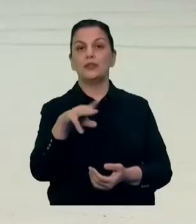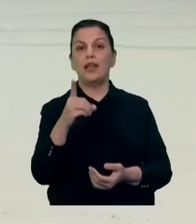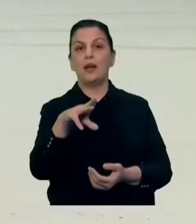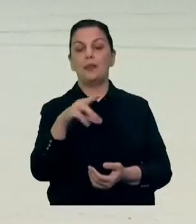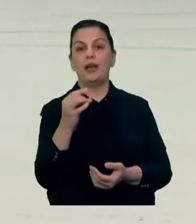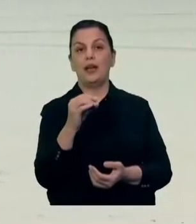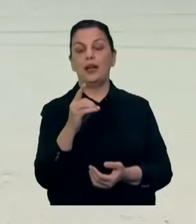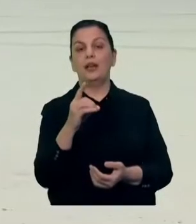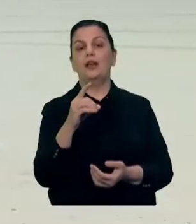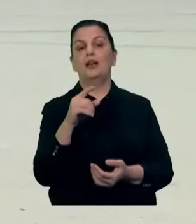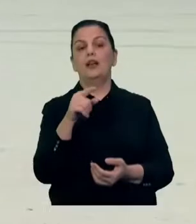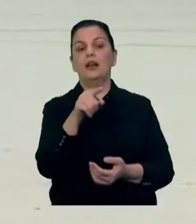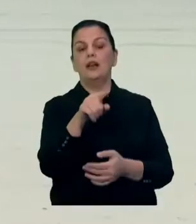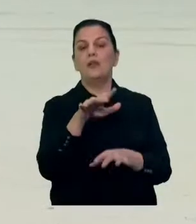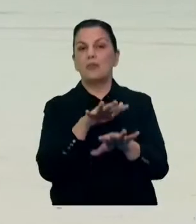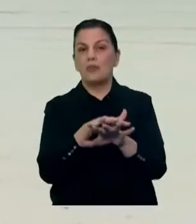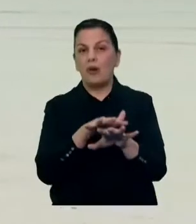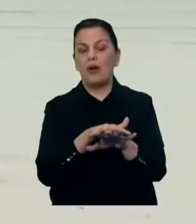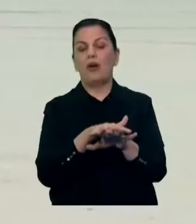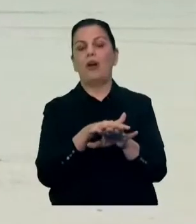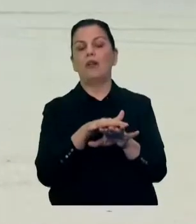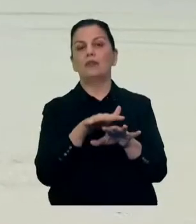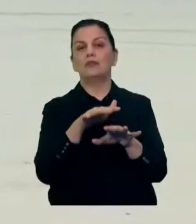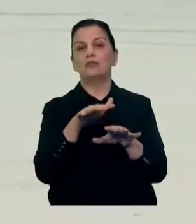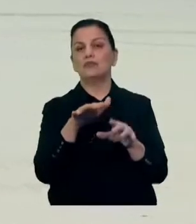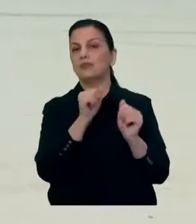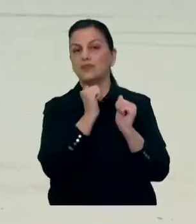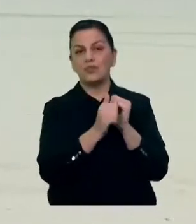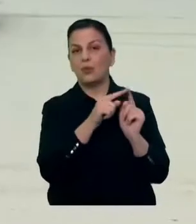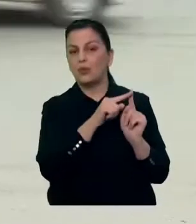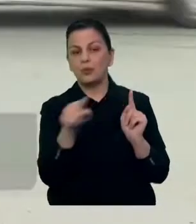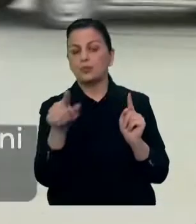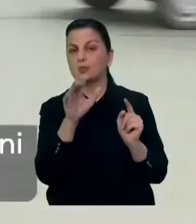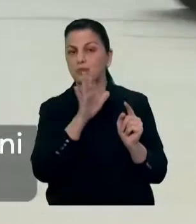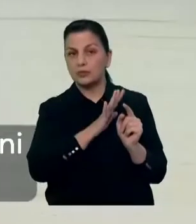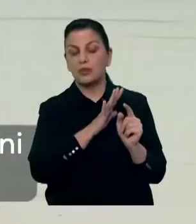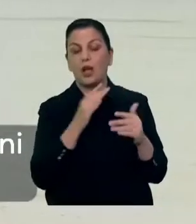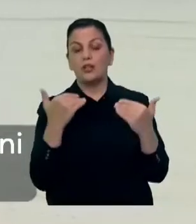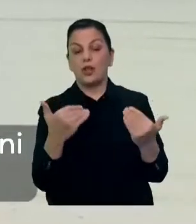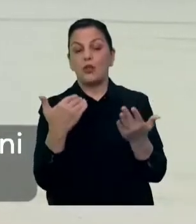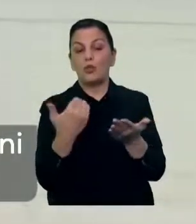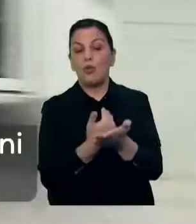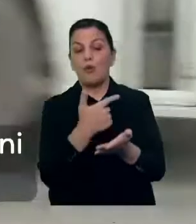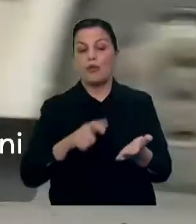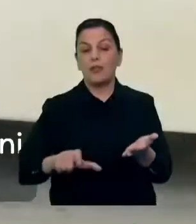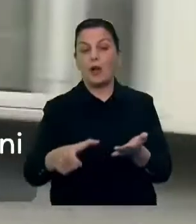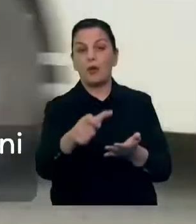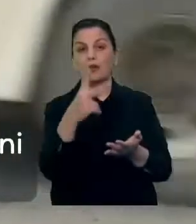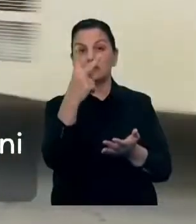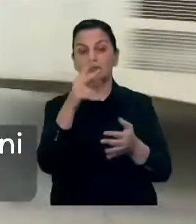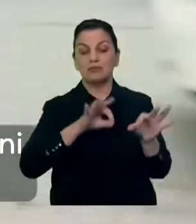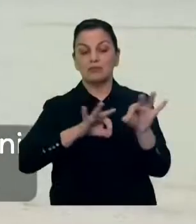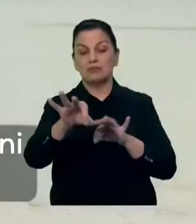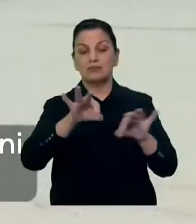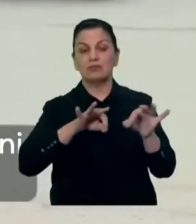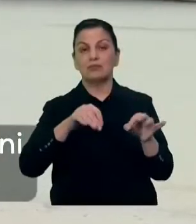aradan qaldırılması üçün tikilən yeni yol qovşağının inşası artıq tamamlanıb. Yeni yol qovşağı iki yol ötürücüsündən ibarətdir